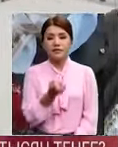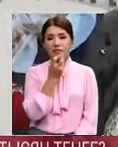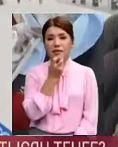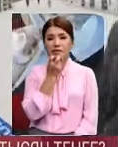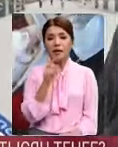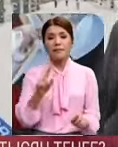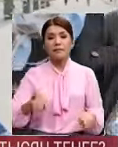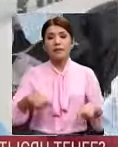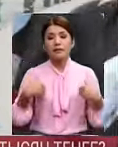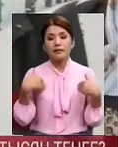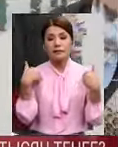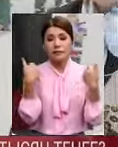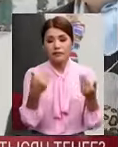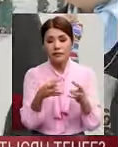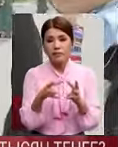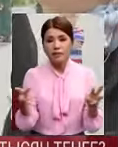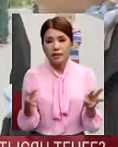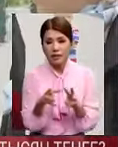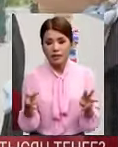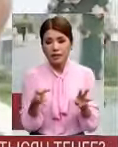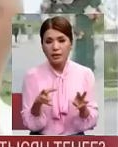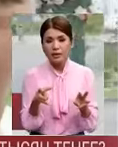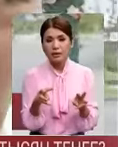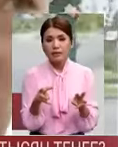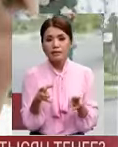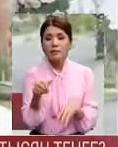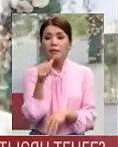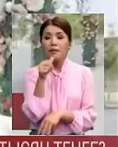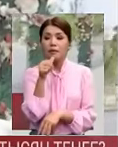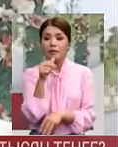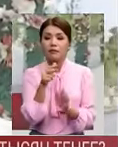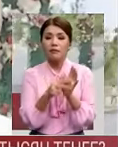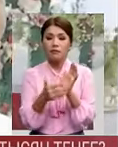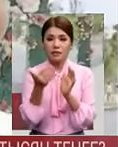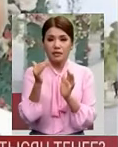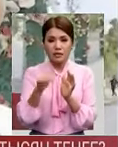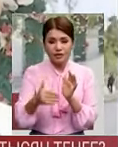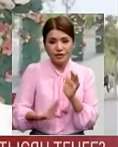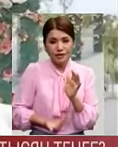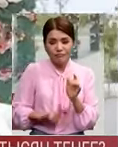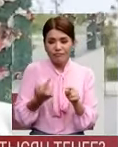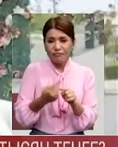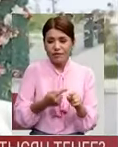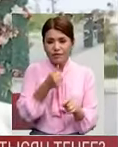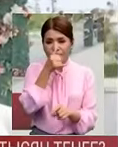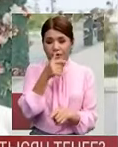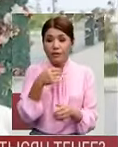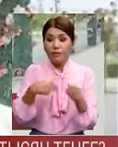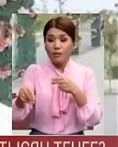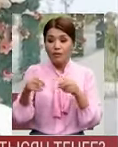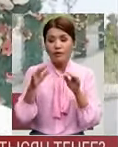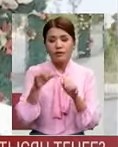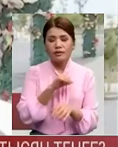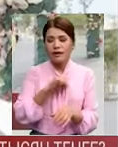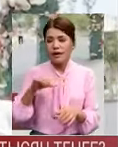Передайте привет этому вице-министру. Проголодь можно жить. Наполовину закупаем продукты, только